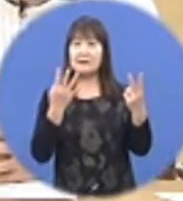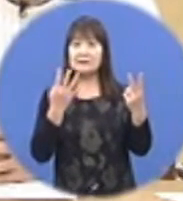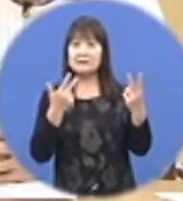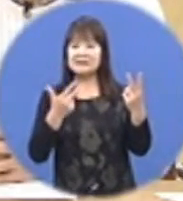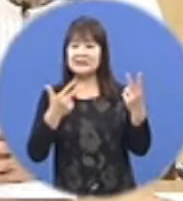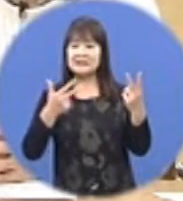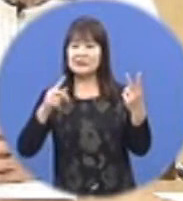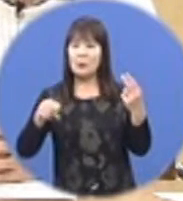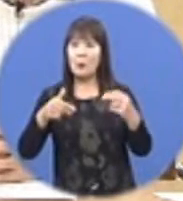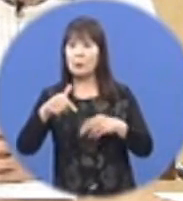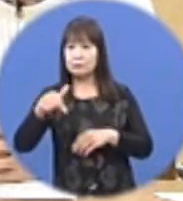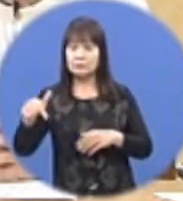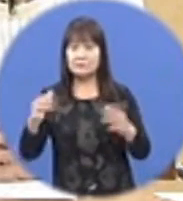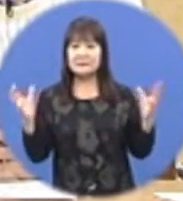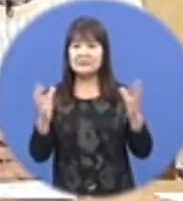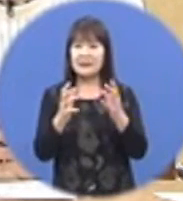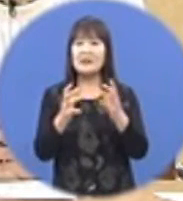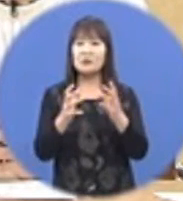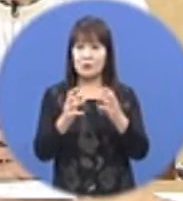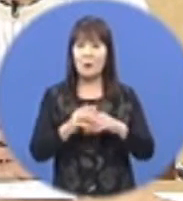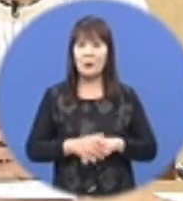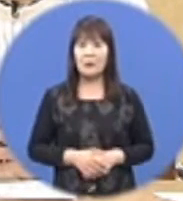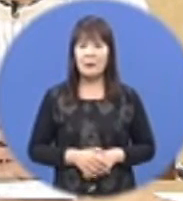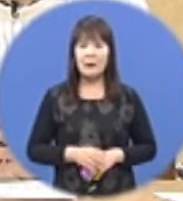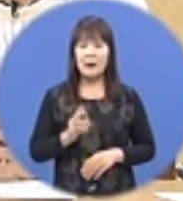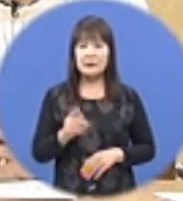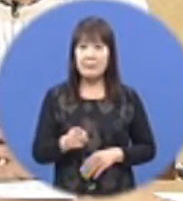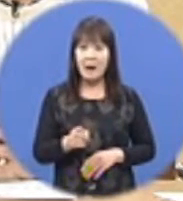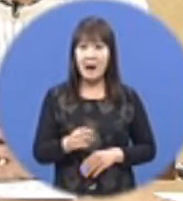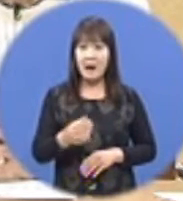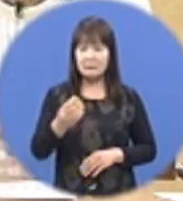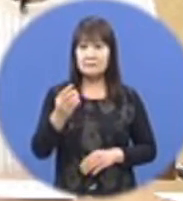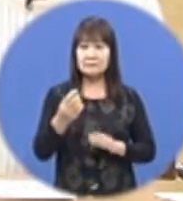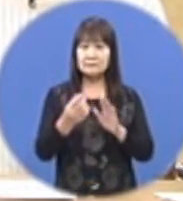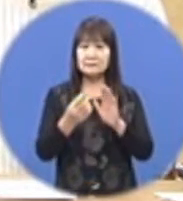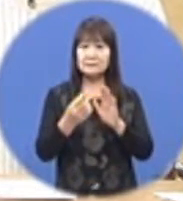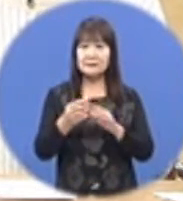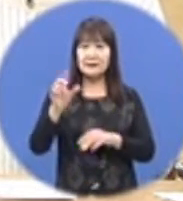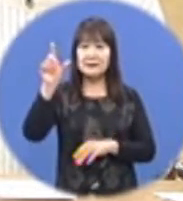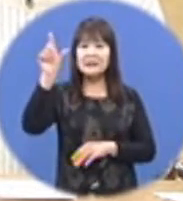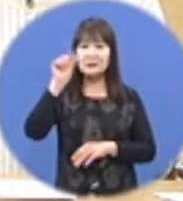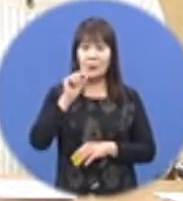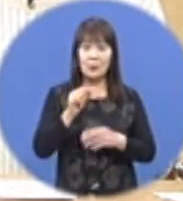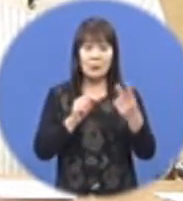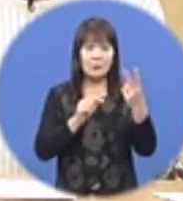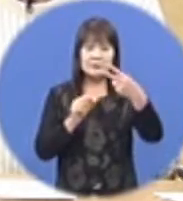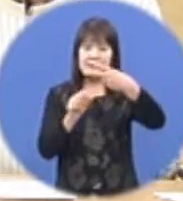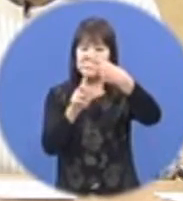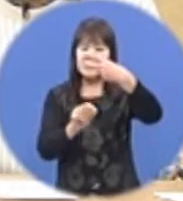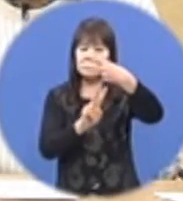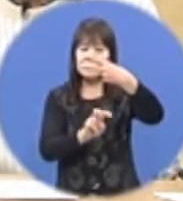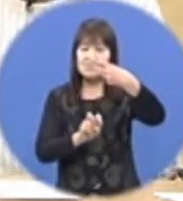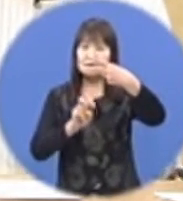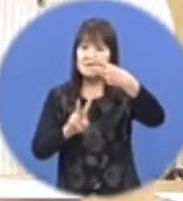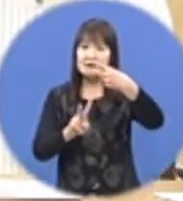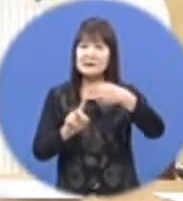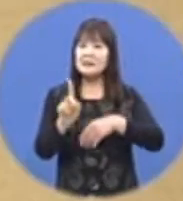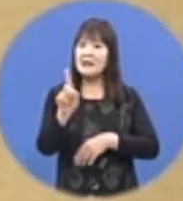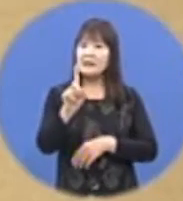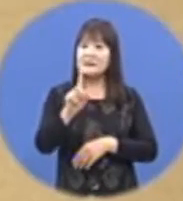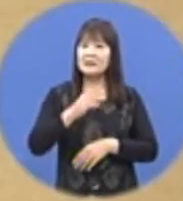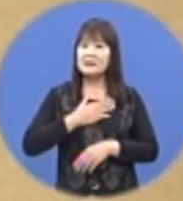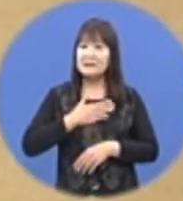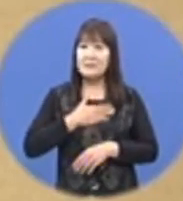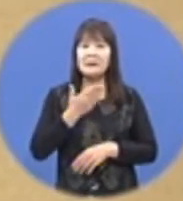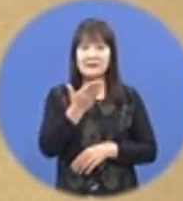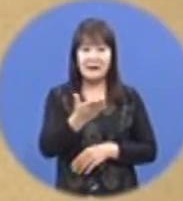さん、はい、突然なんですが、うん、今ちょっとヒントもあったんですけれども、うんうん、2月22日って何の日かご存知ですか？ い